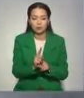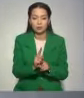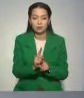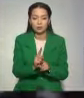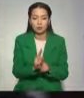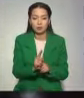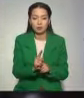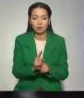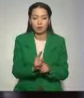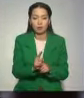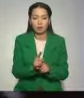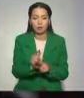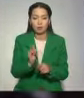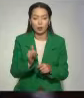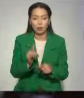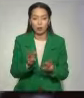полевые кухни